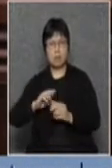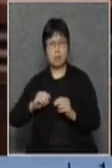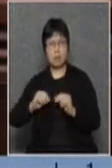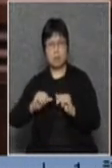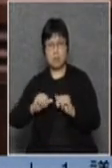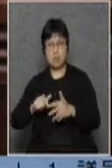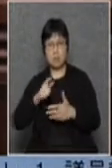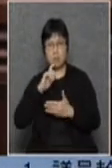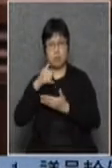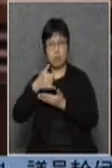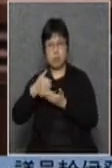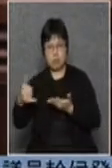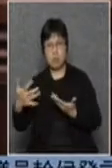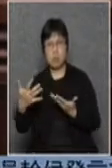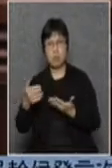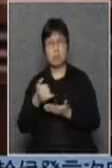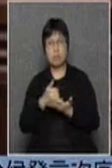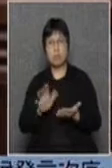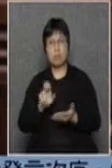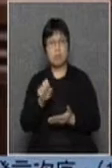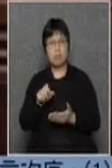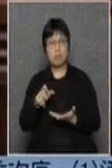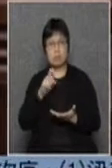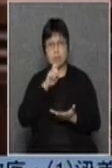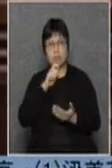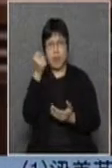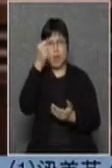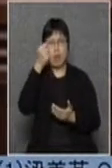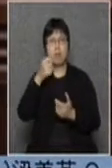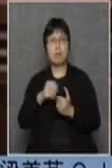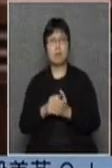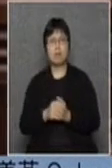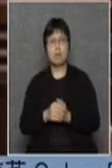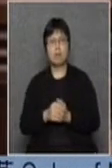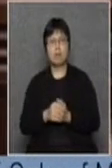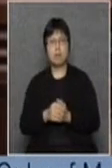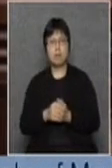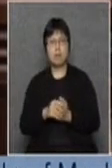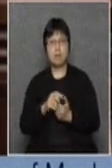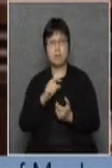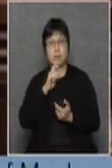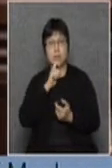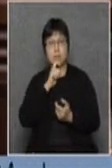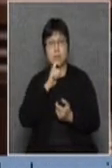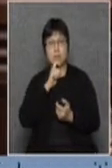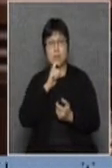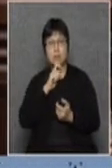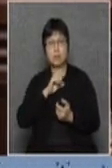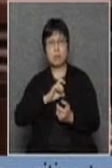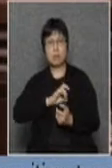係要退啊，或者唔退啊，就即刻有個英文叫做 knee jerk reaction， 中文即係